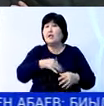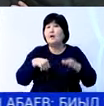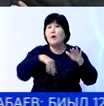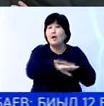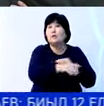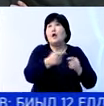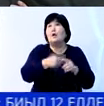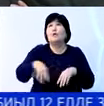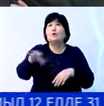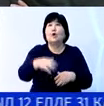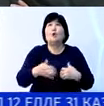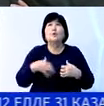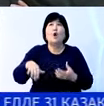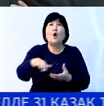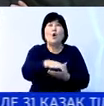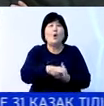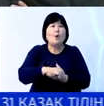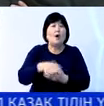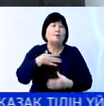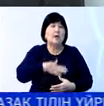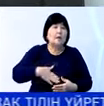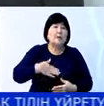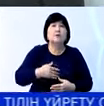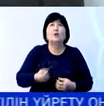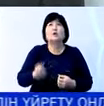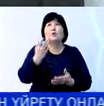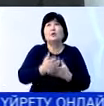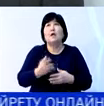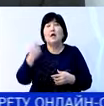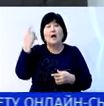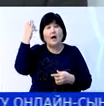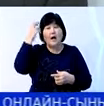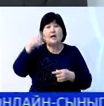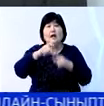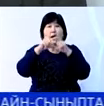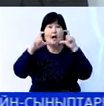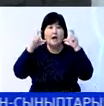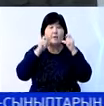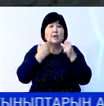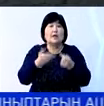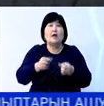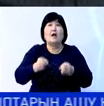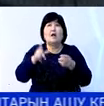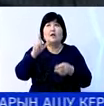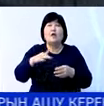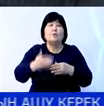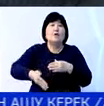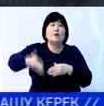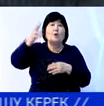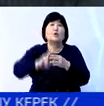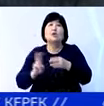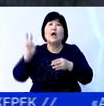оқиға елді дүрліктіріп, қоғамдық резонанс тудырғаны жасырын емес. Қара бетперде киіп, қаруланып алған қарақшылар биік қоршаудан асып